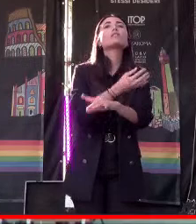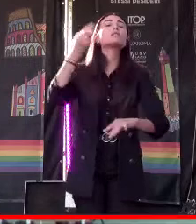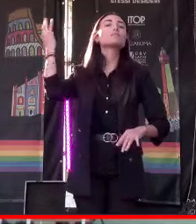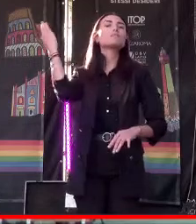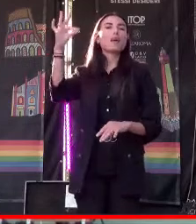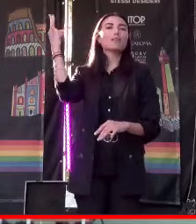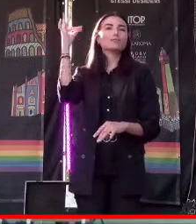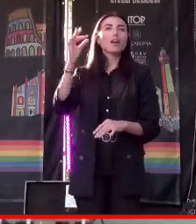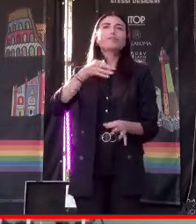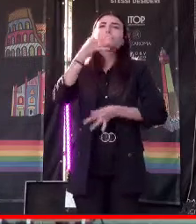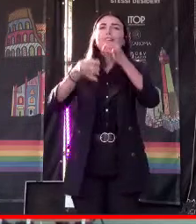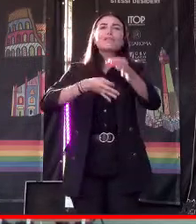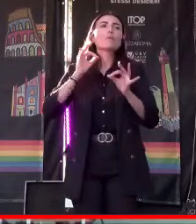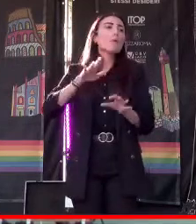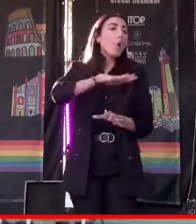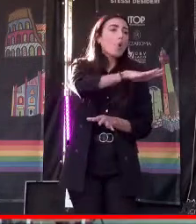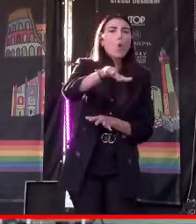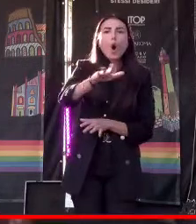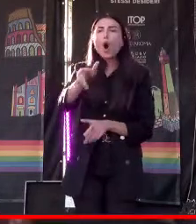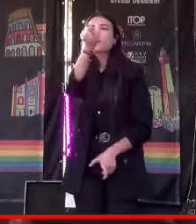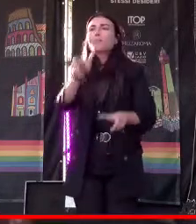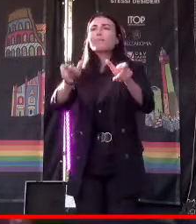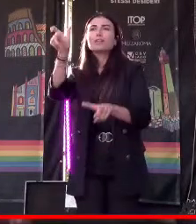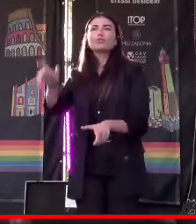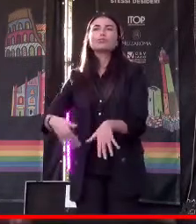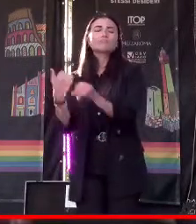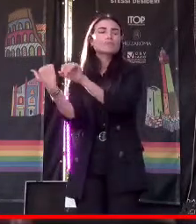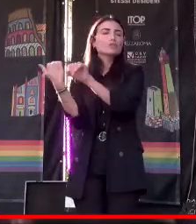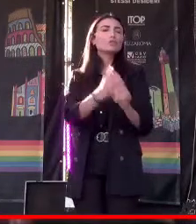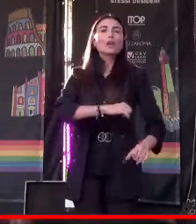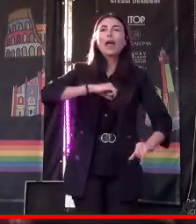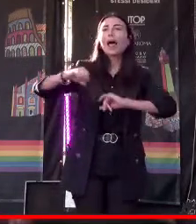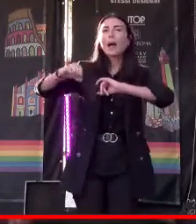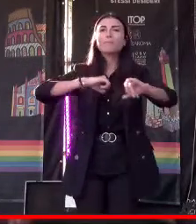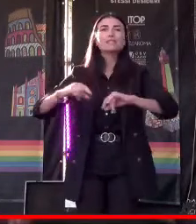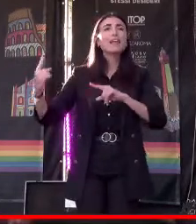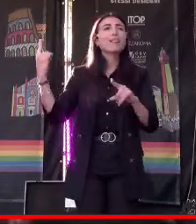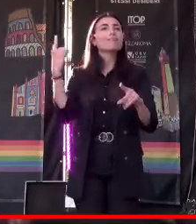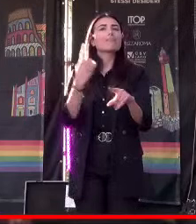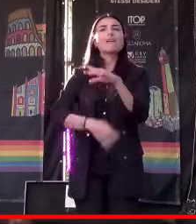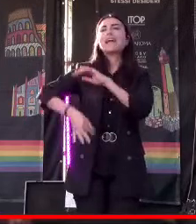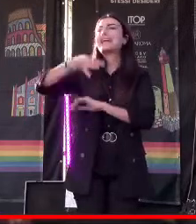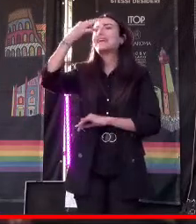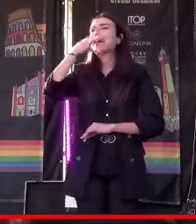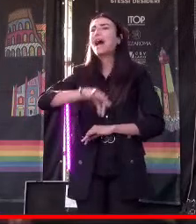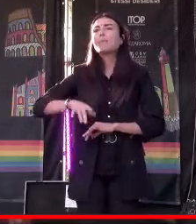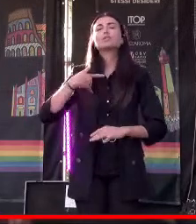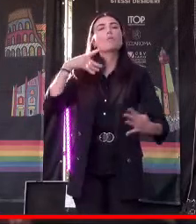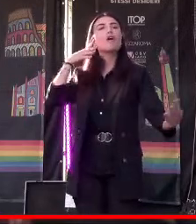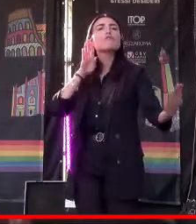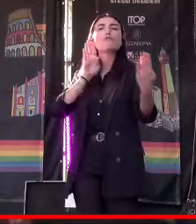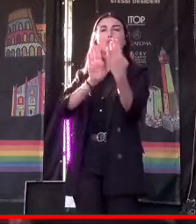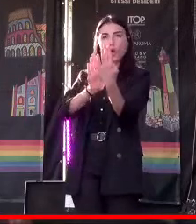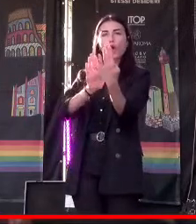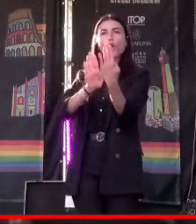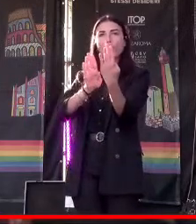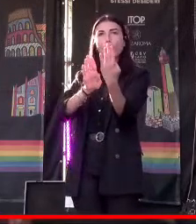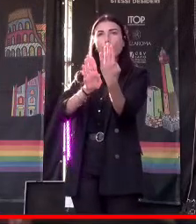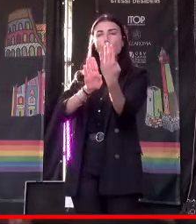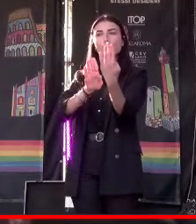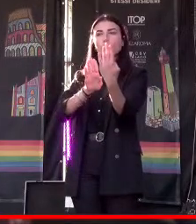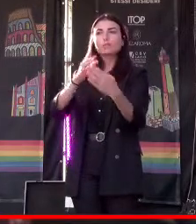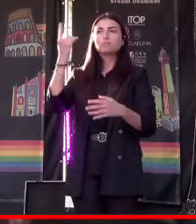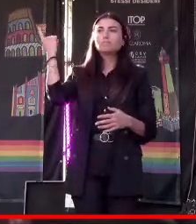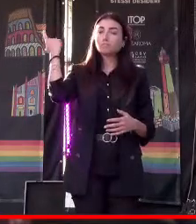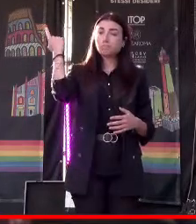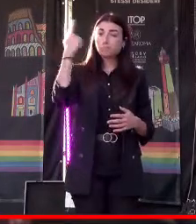quindi luoghi, persone, istituzioni, amministrazioni devono essere in grado di rapportarsi appunto al non conforme come una